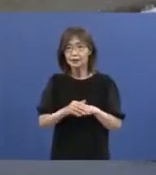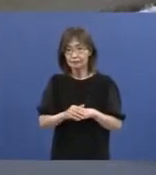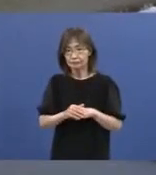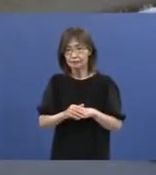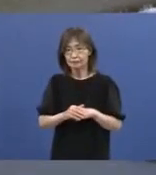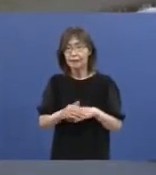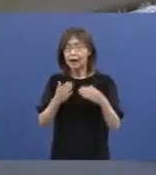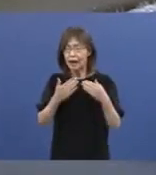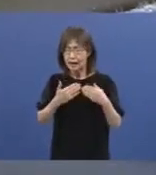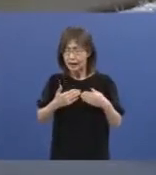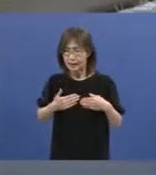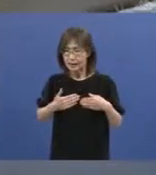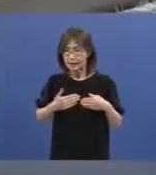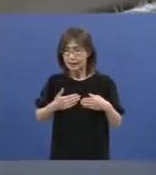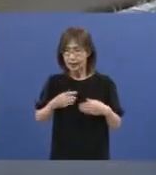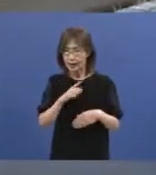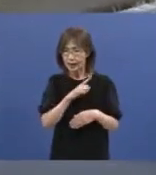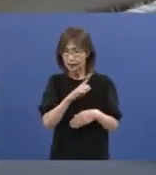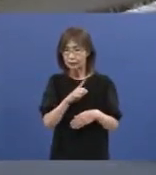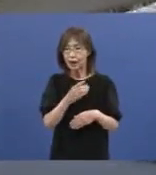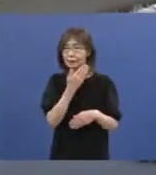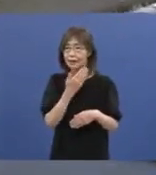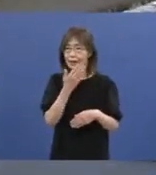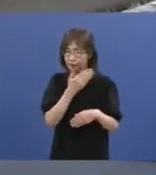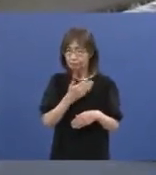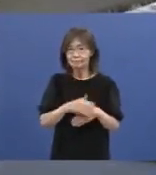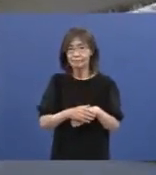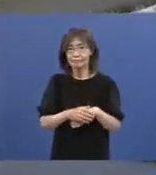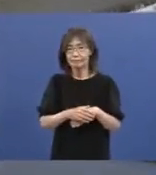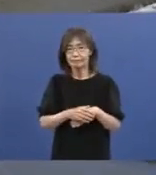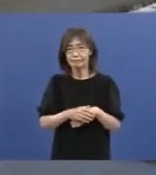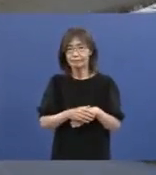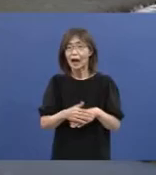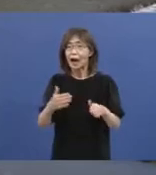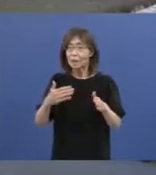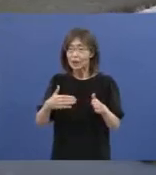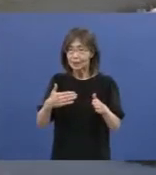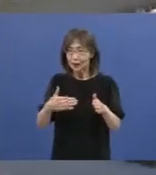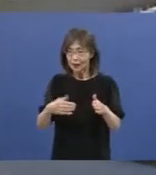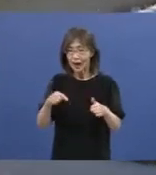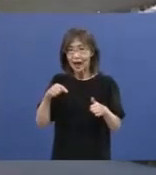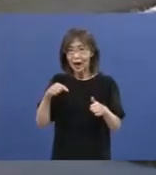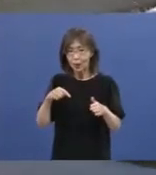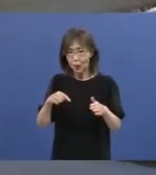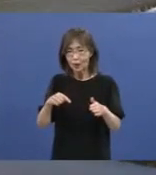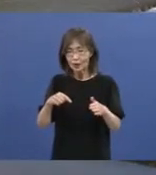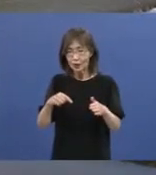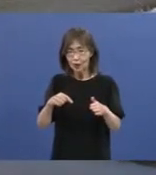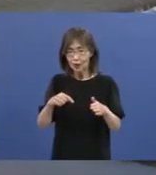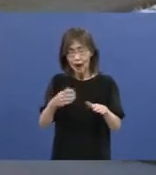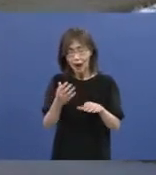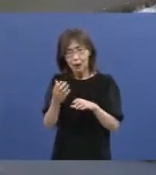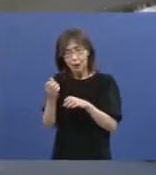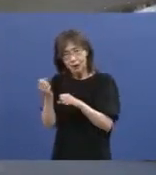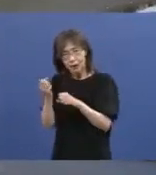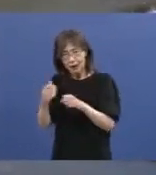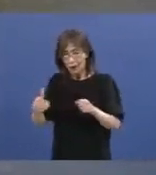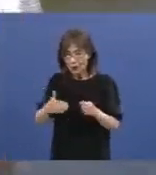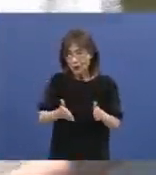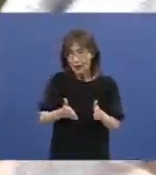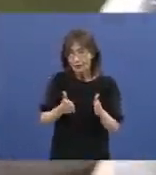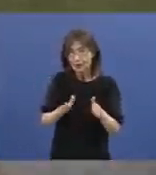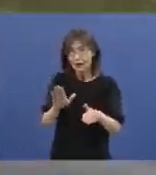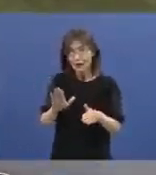安全第一ですよね。そして山本さん、まだまだ芥川にこだわりの魚道があるということです